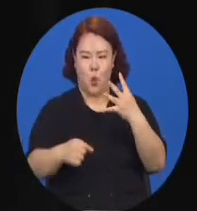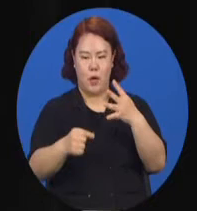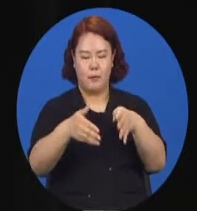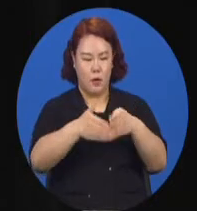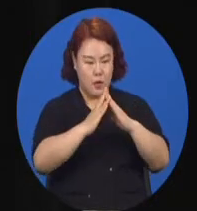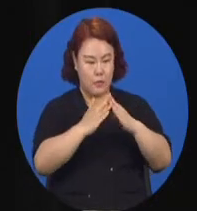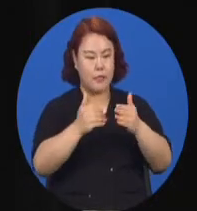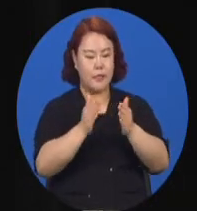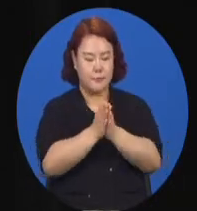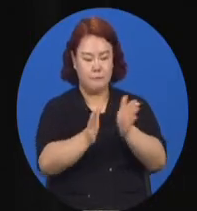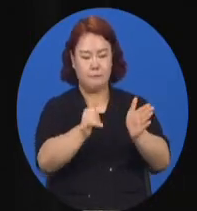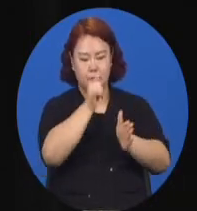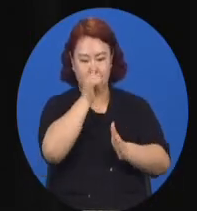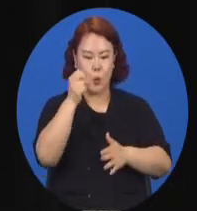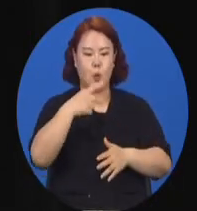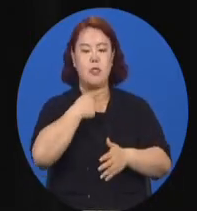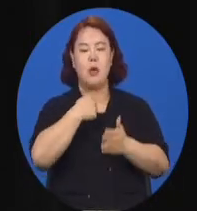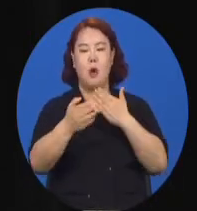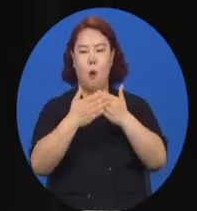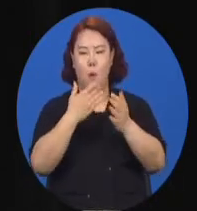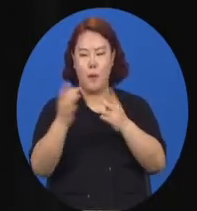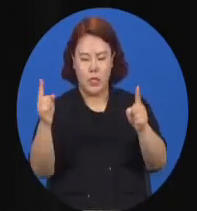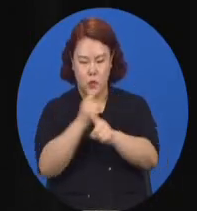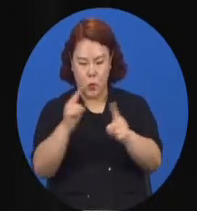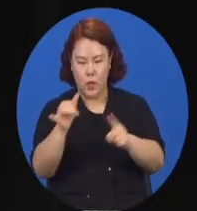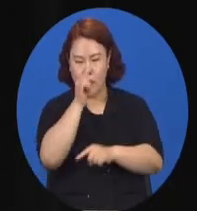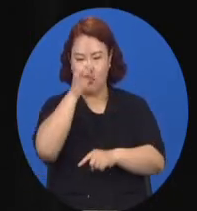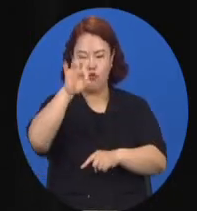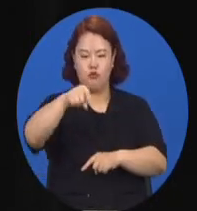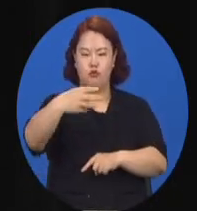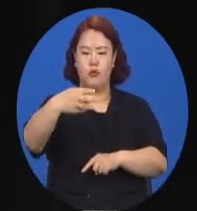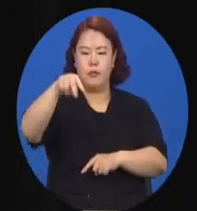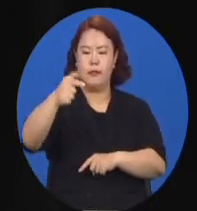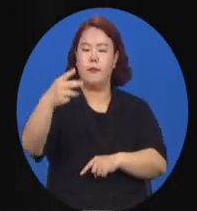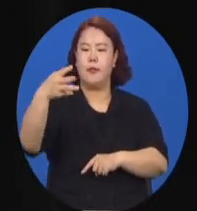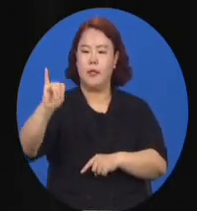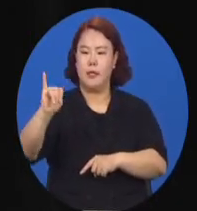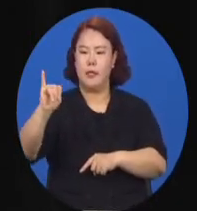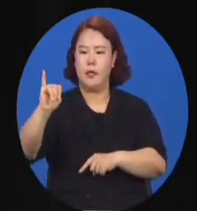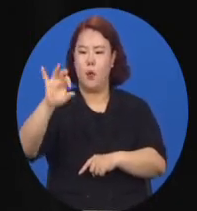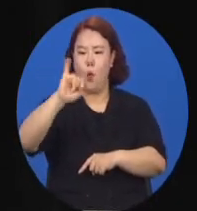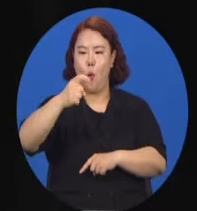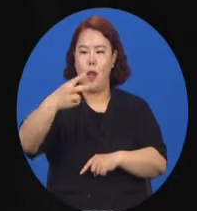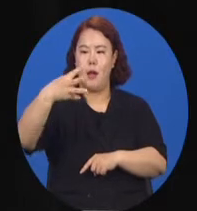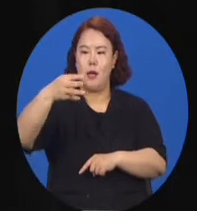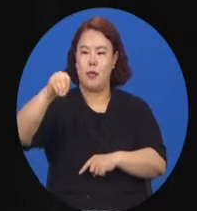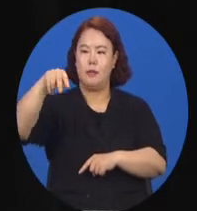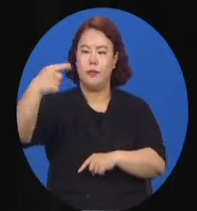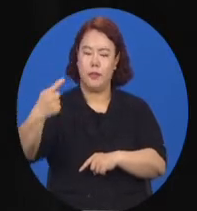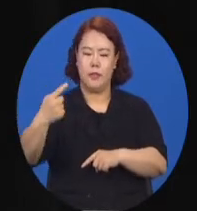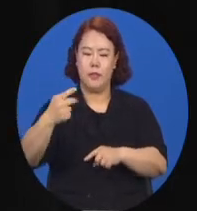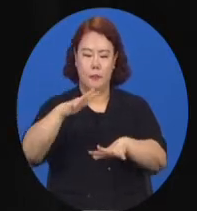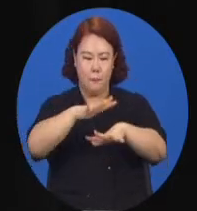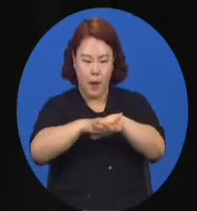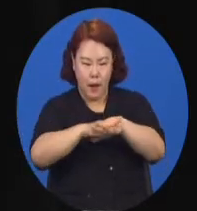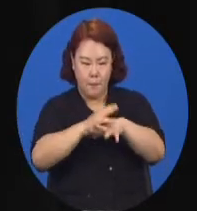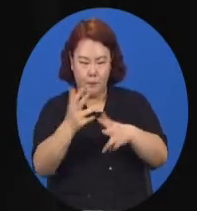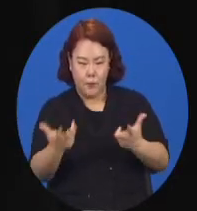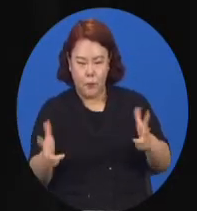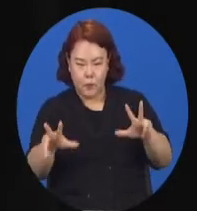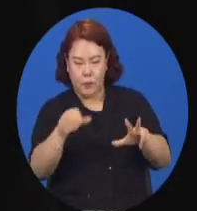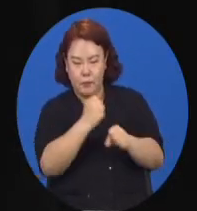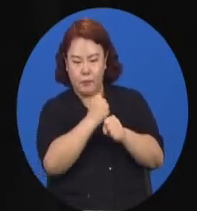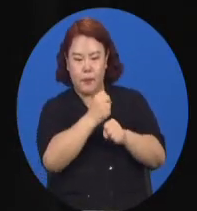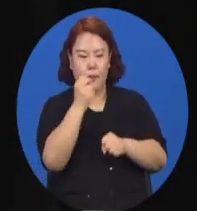시작하겠습니다. 체험과 치유가 있는 올산리 웰니스 팜랜드를 조성하겠습니다. 영춘